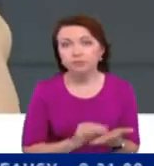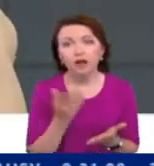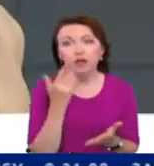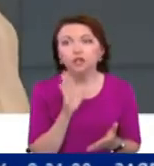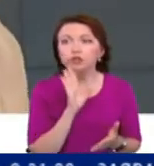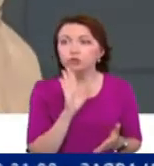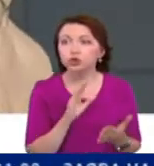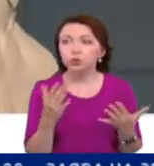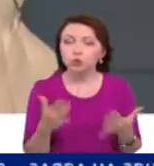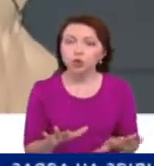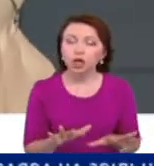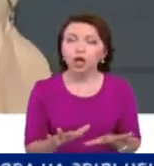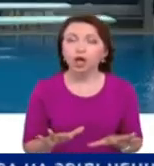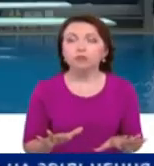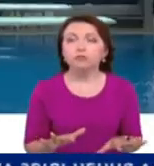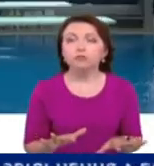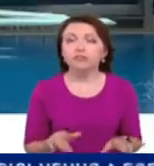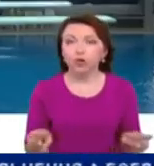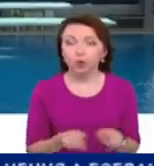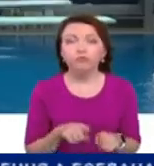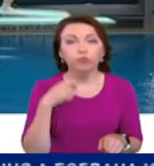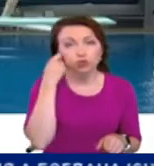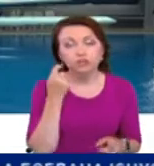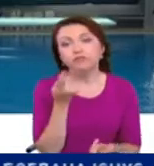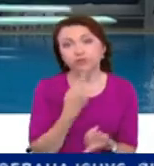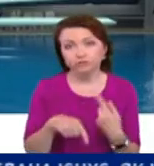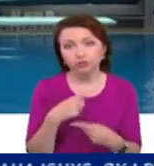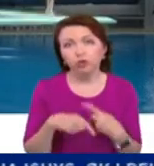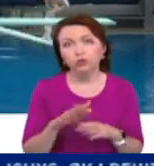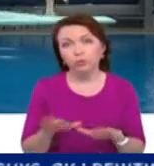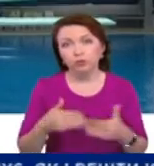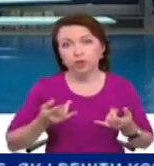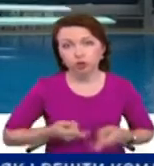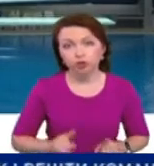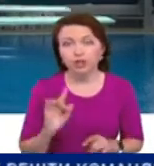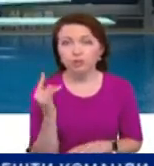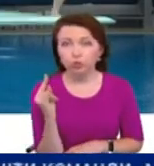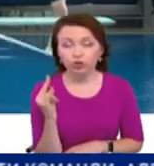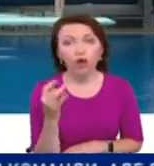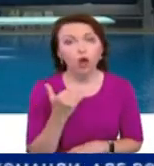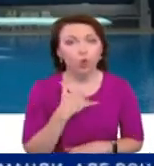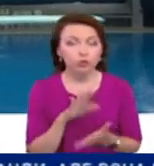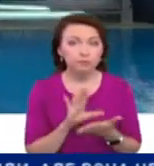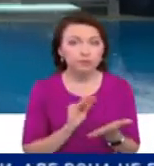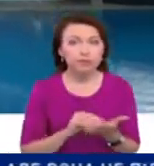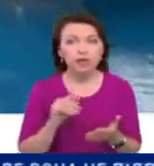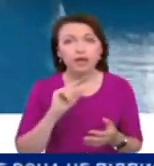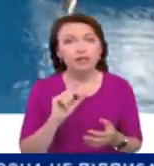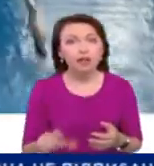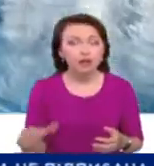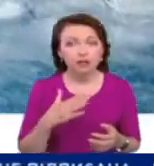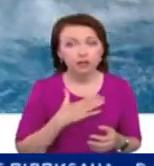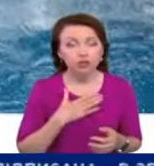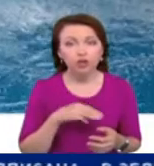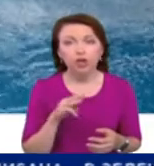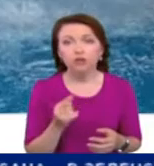дівчатки вже в такому віці повертаються після рождення. Ребенка. У нас пример итальянок наших, это